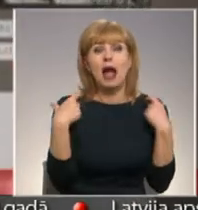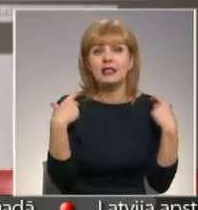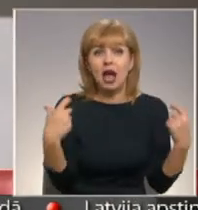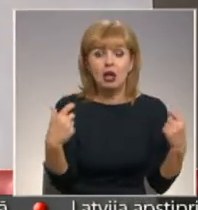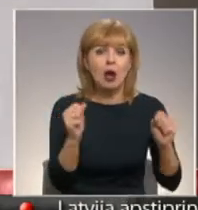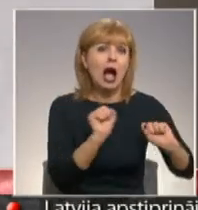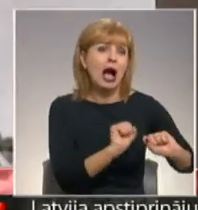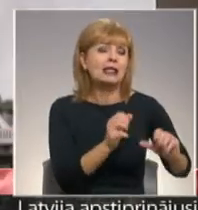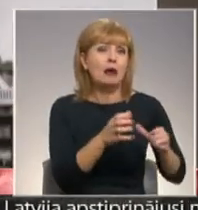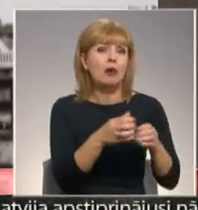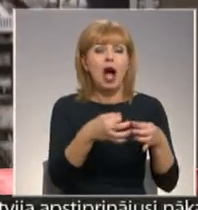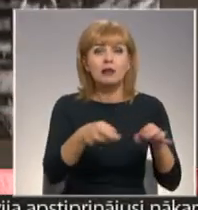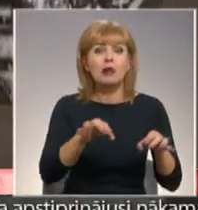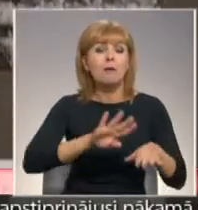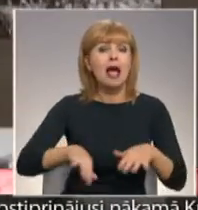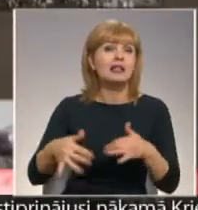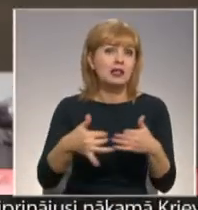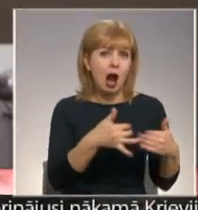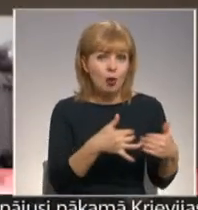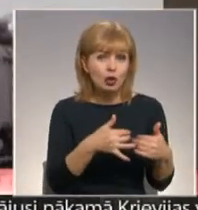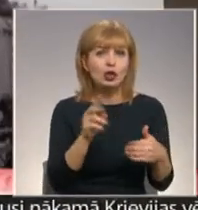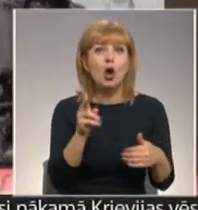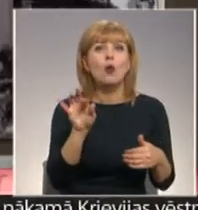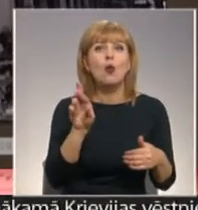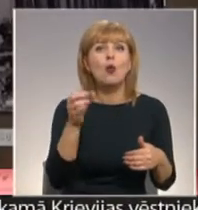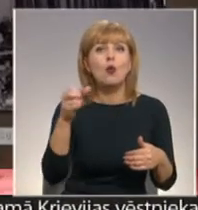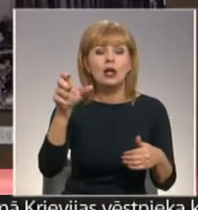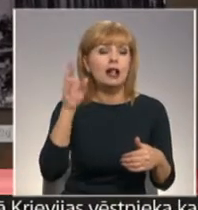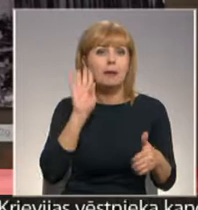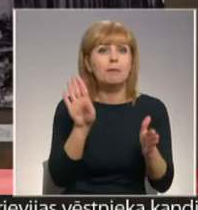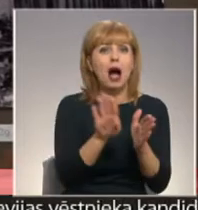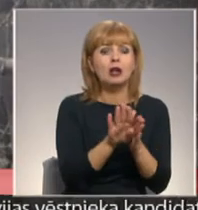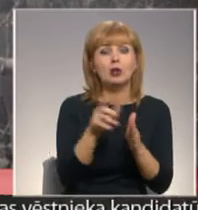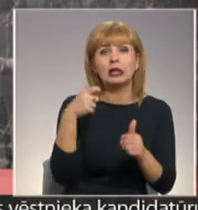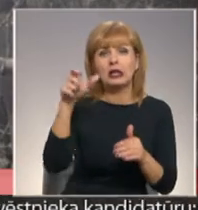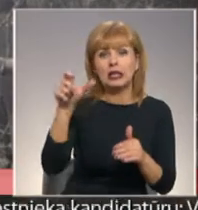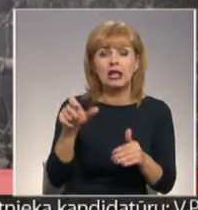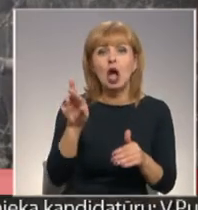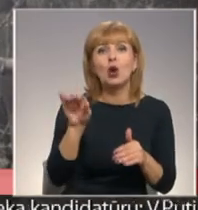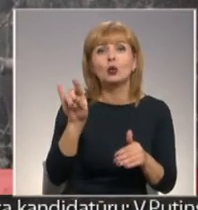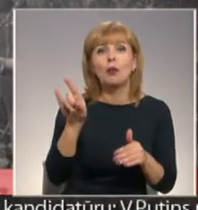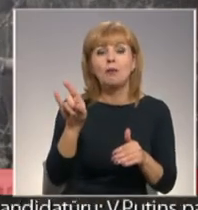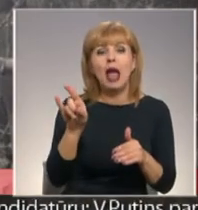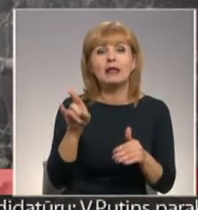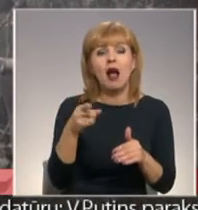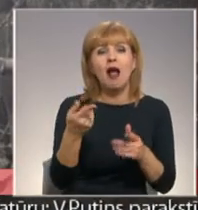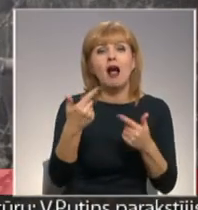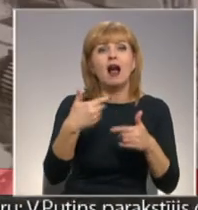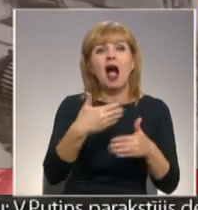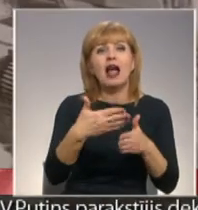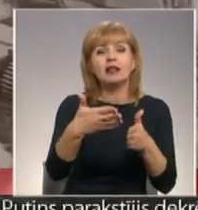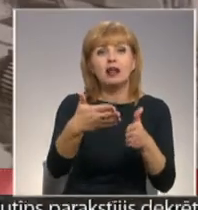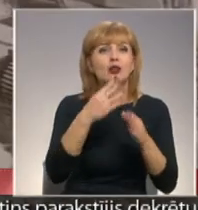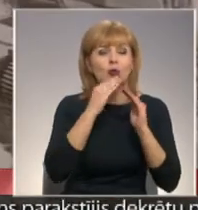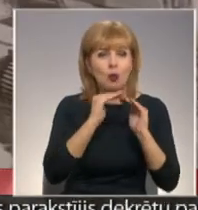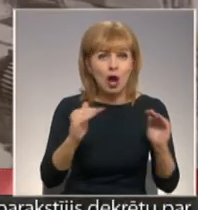pulka atbruņošanu bez kaujas. Savukārt Kurelim formāli pakļautā leitnanta Rubeņa tālākās gaits ir noklusēts. Viņš ar